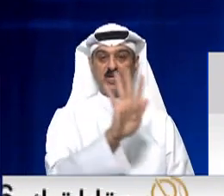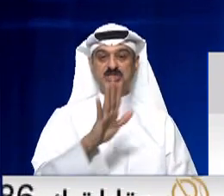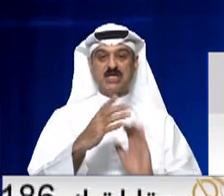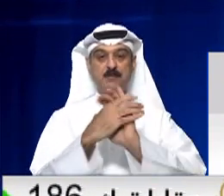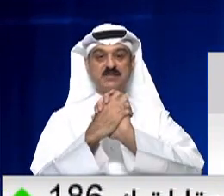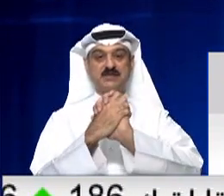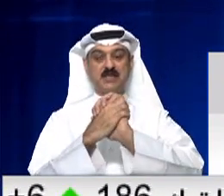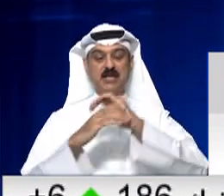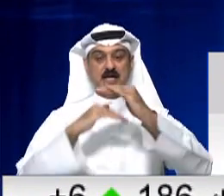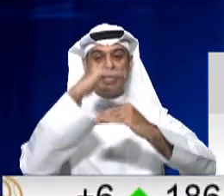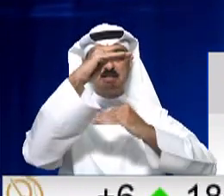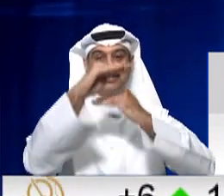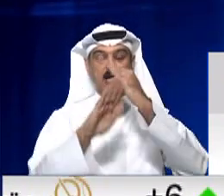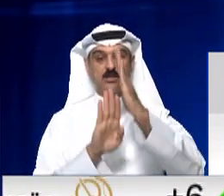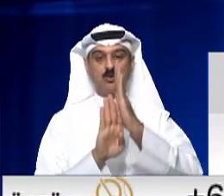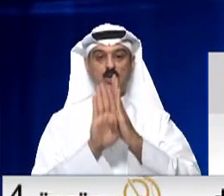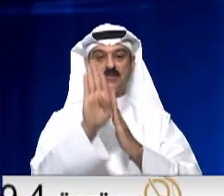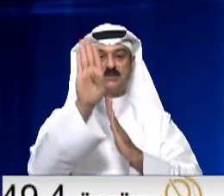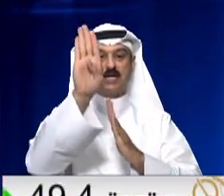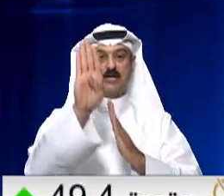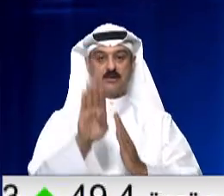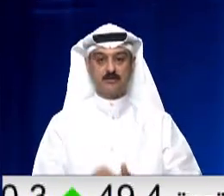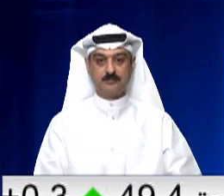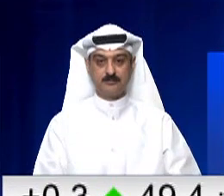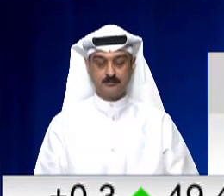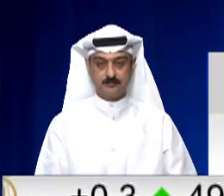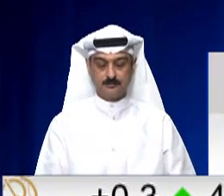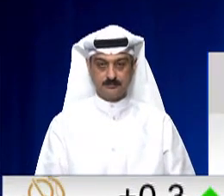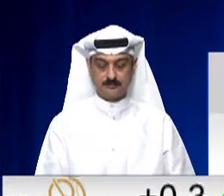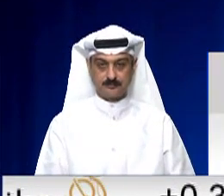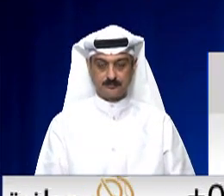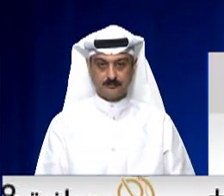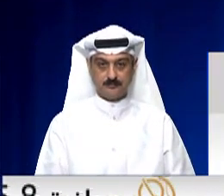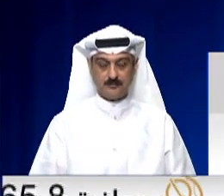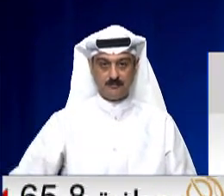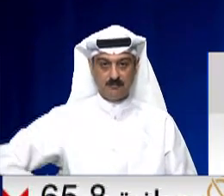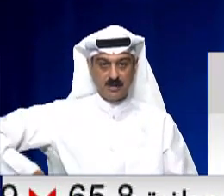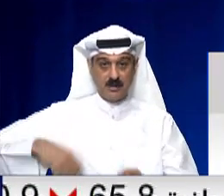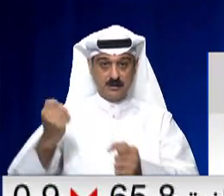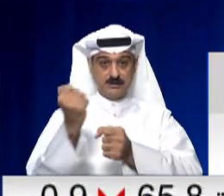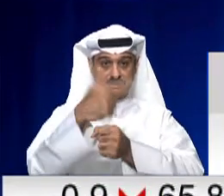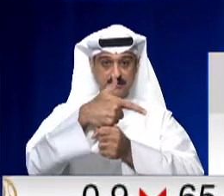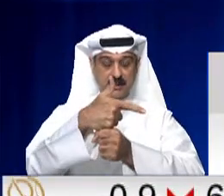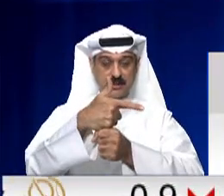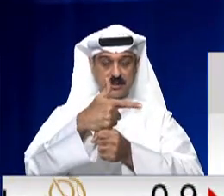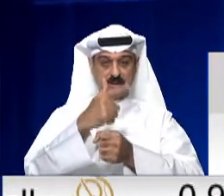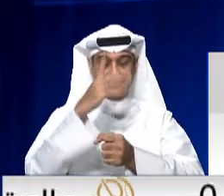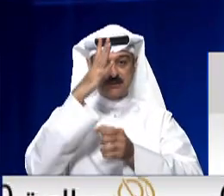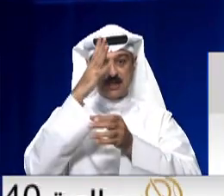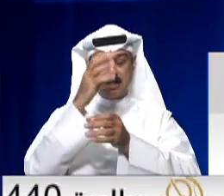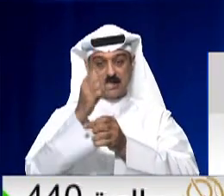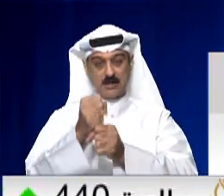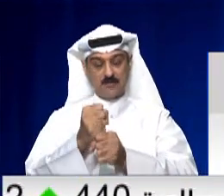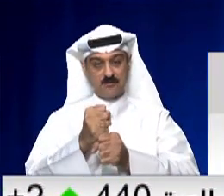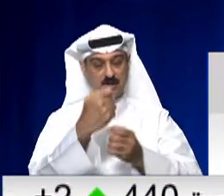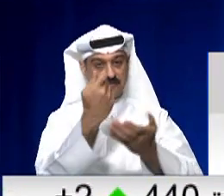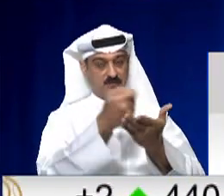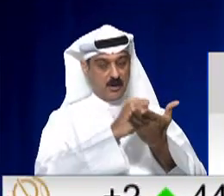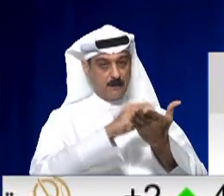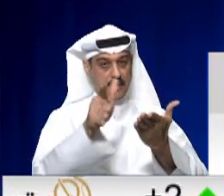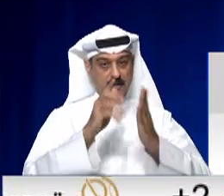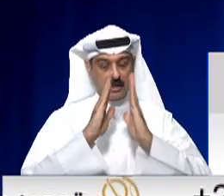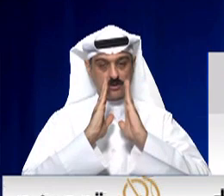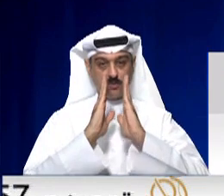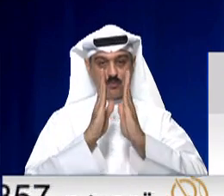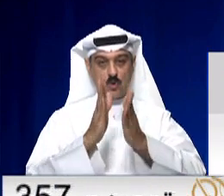الصديق كل التقدم والازدهار وبعث سم ولي العهد الشيخ مشعل احمد الجابر الصباح حفظ الله ببقيه